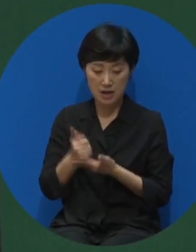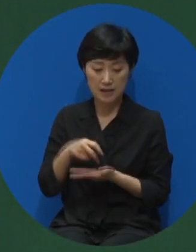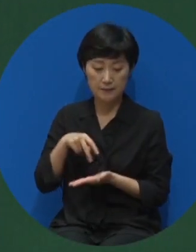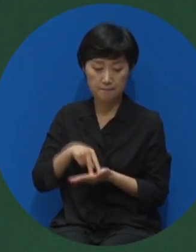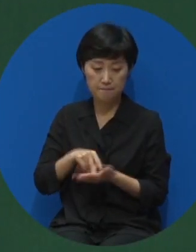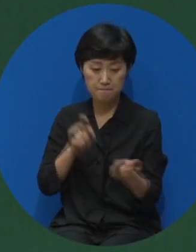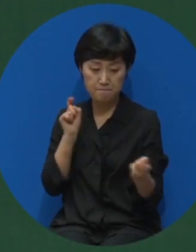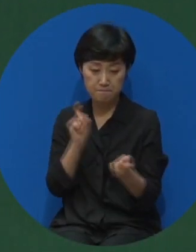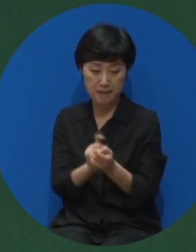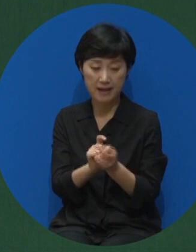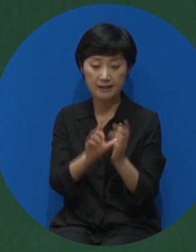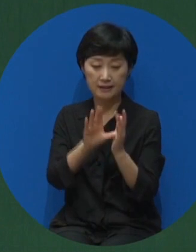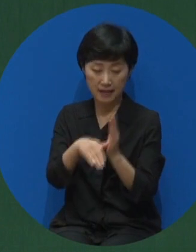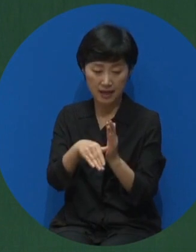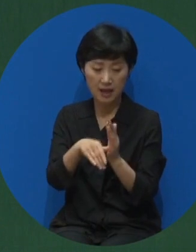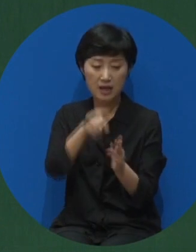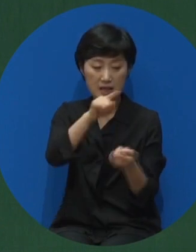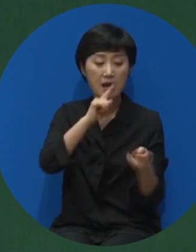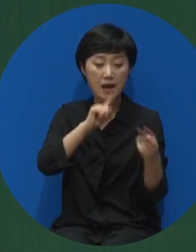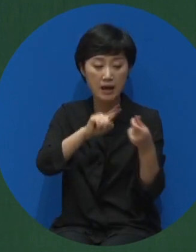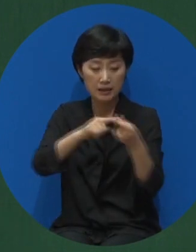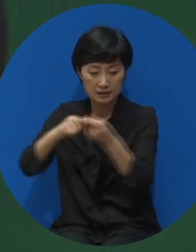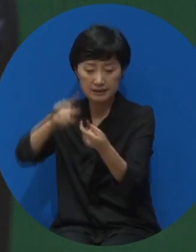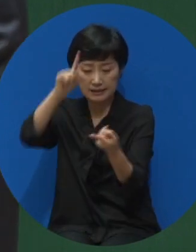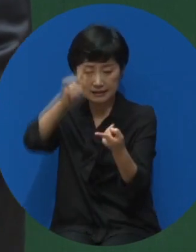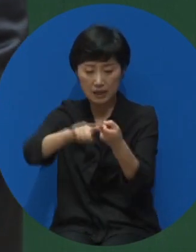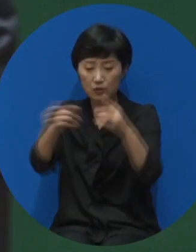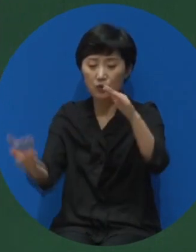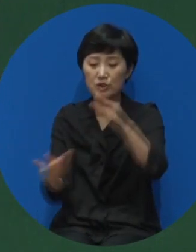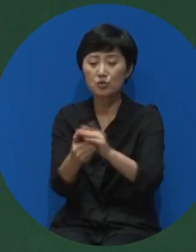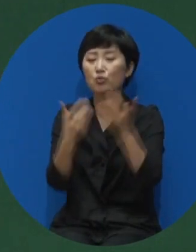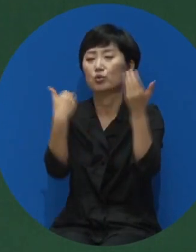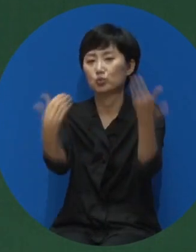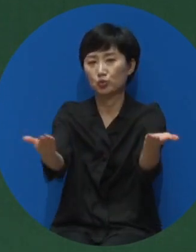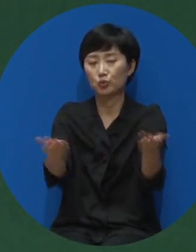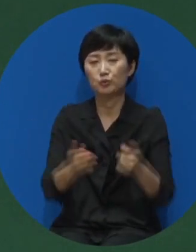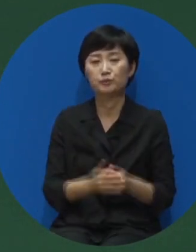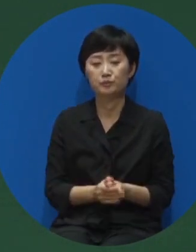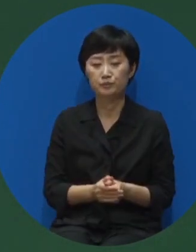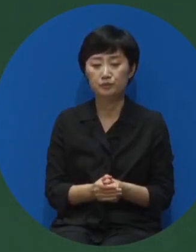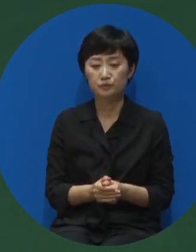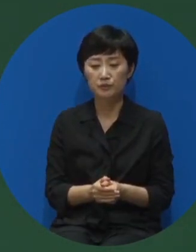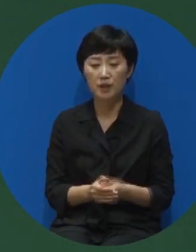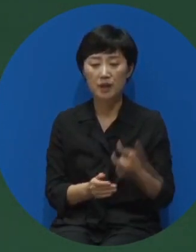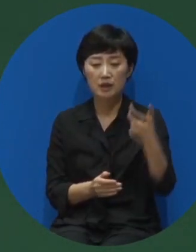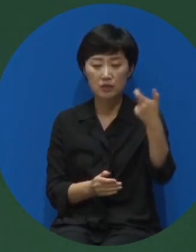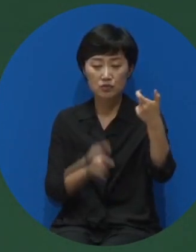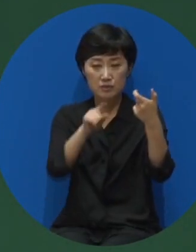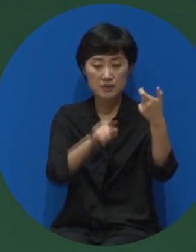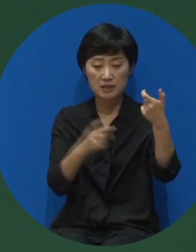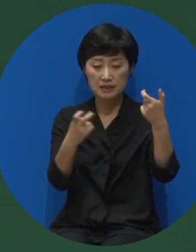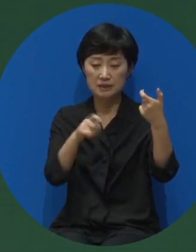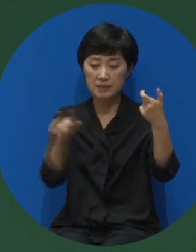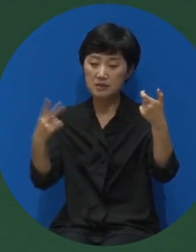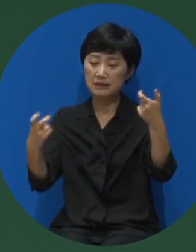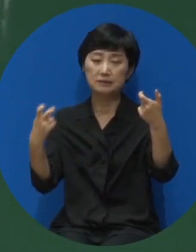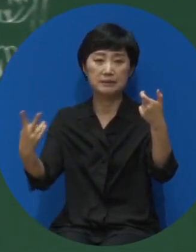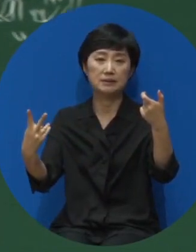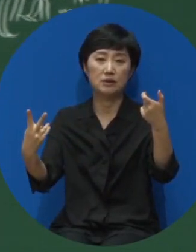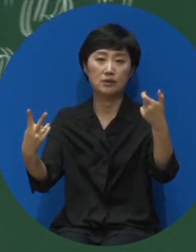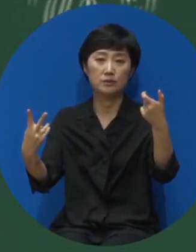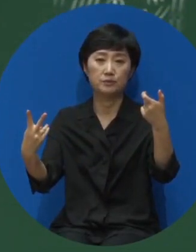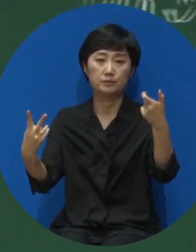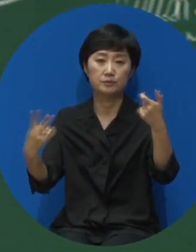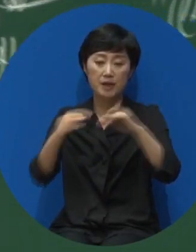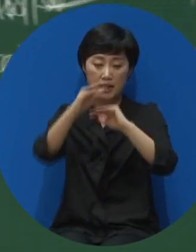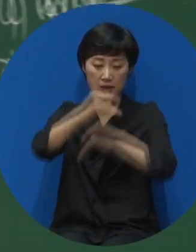속히 이루라. 私 주, 주가 時に 가나って 速やかに それをする. 20절에서 22절에요. これが 이사야 60절 20から 22절.